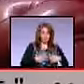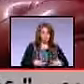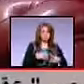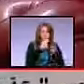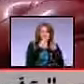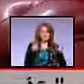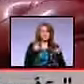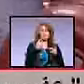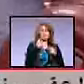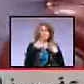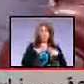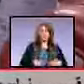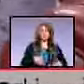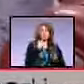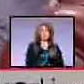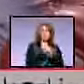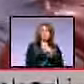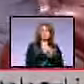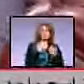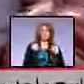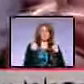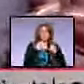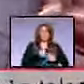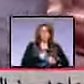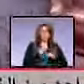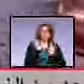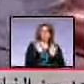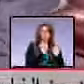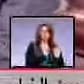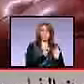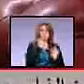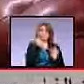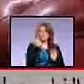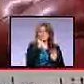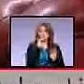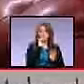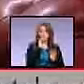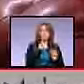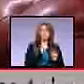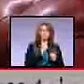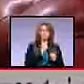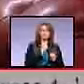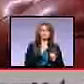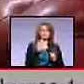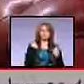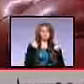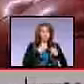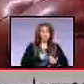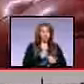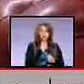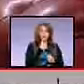الحركة. الراكور يعني اللبس، يعني تخش بنفس الجاكيتة تكمل بنفس اللبس، يعني تخش ببدلة حمراء تطلع ببدلة زرقاء، كحلي وزرقاء